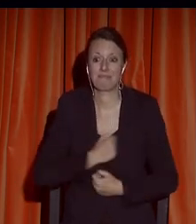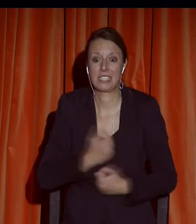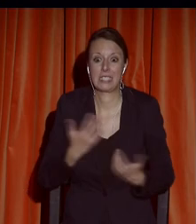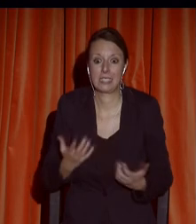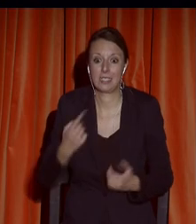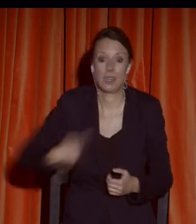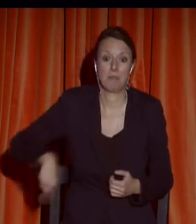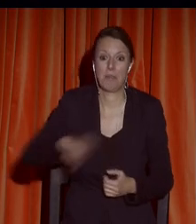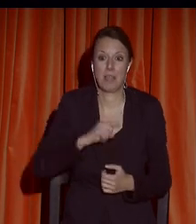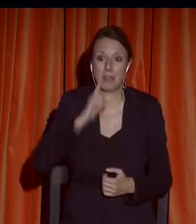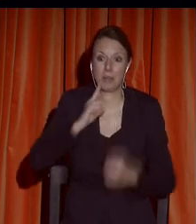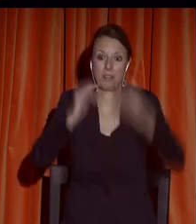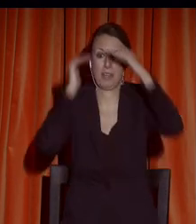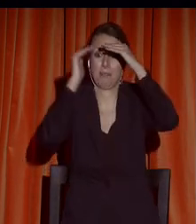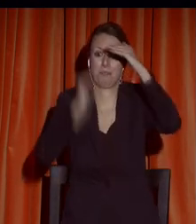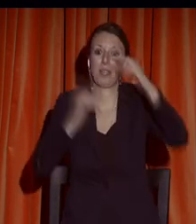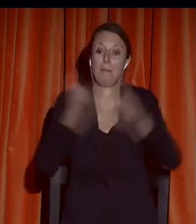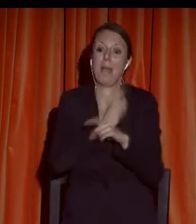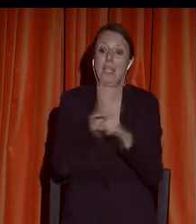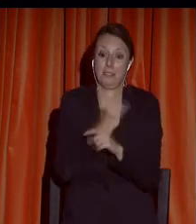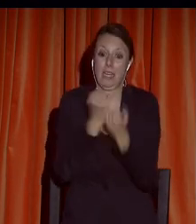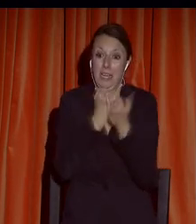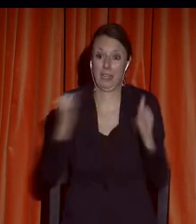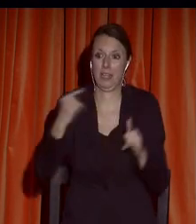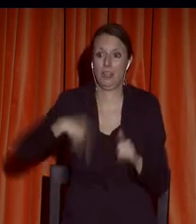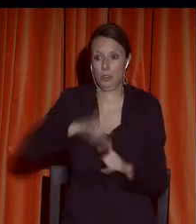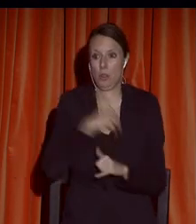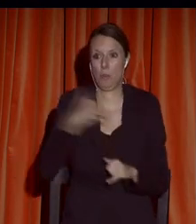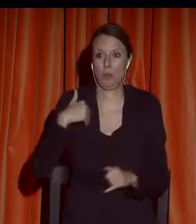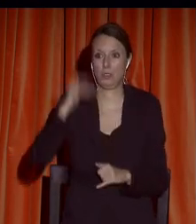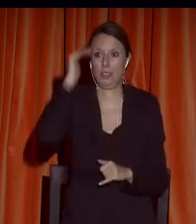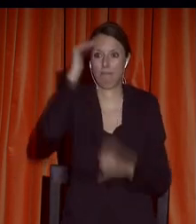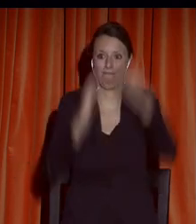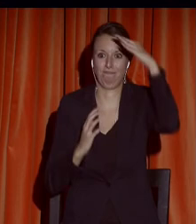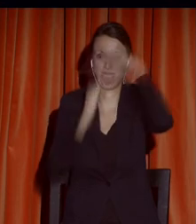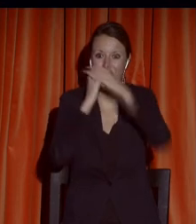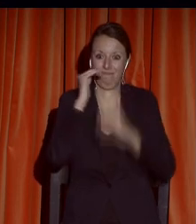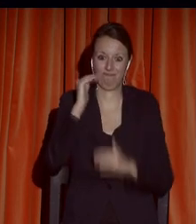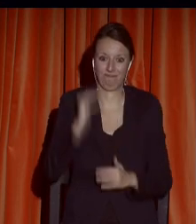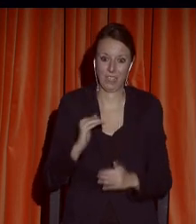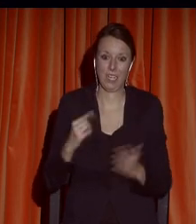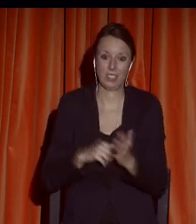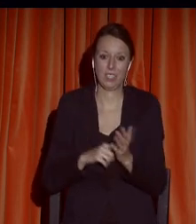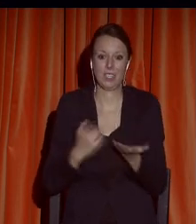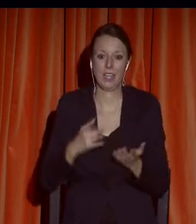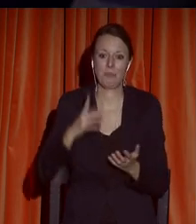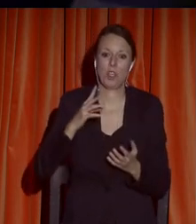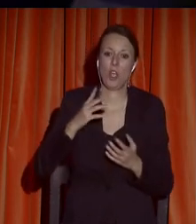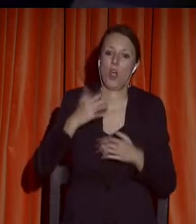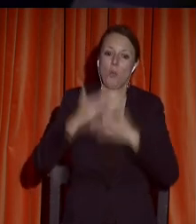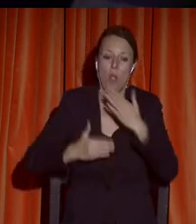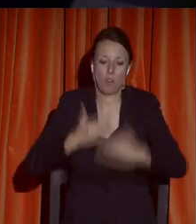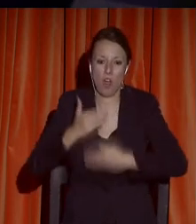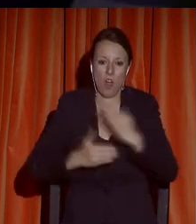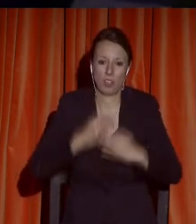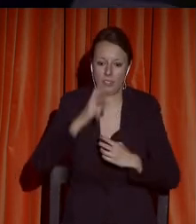taka pełzająca, totalitarna machina zaczyna ogarniać umysły ludzkie i